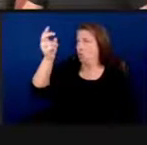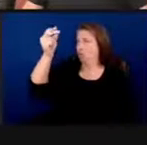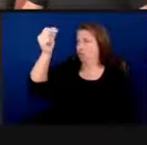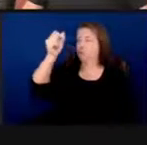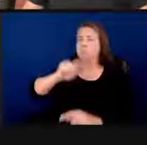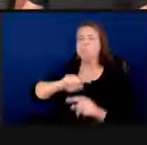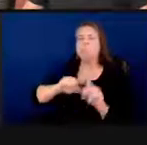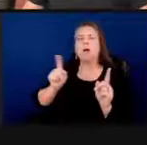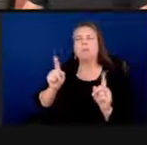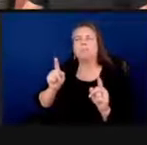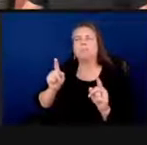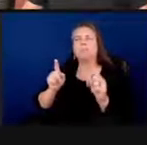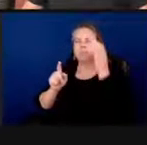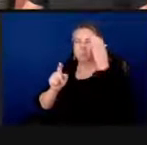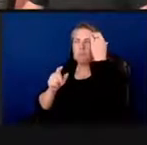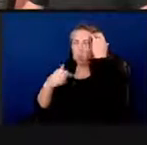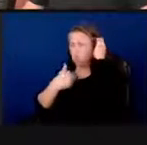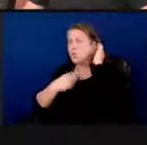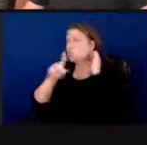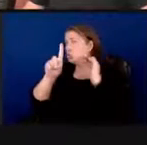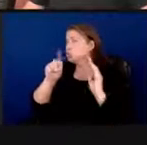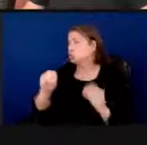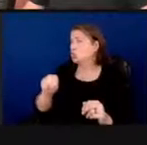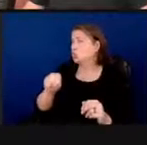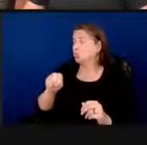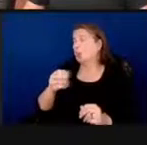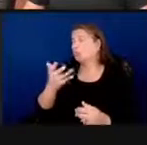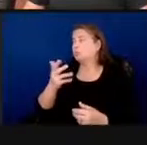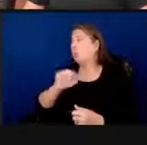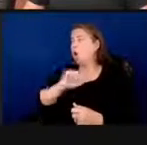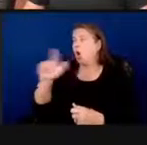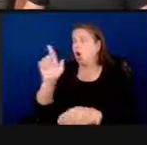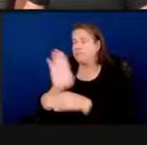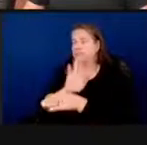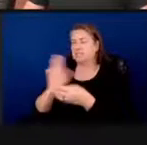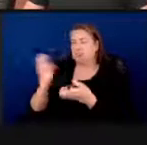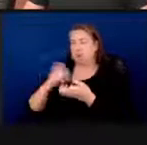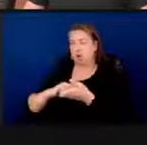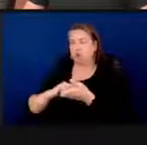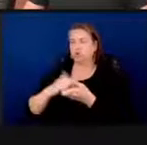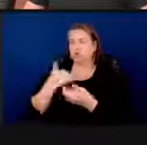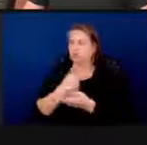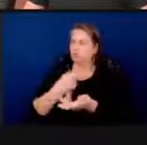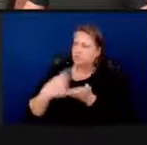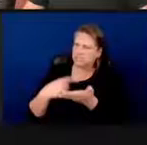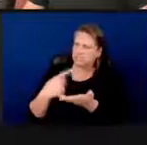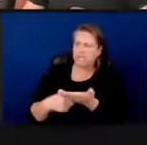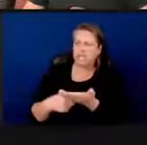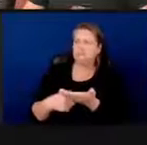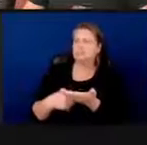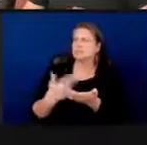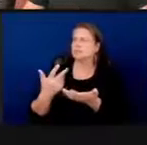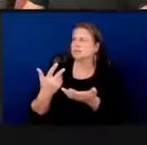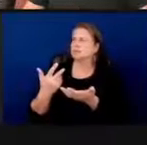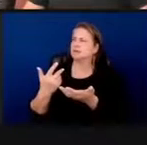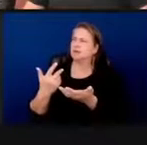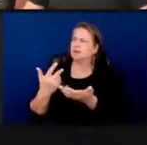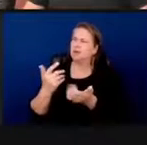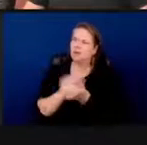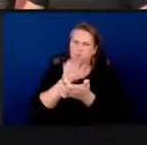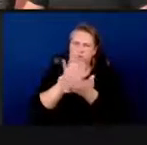ليس هذا الرقم متوفر بين يدي، ولكن ما أعرفه هو أننا نحن وفي كل المحادثات التي أتحدث